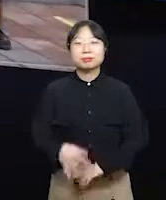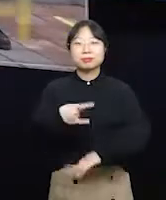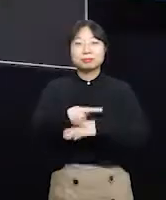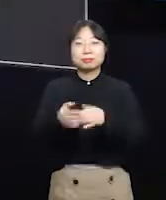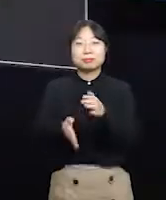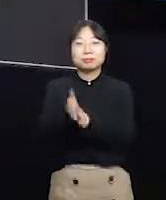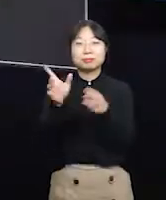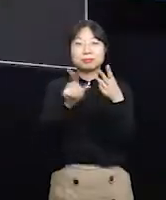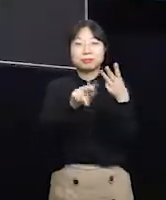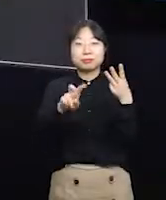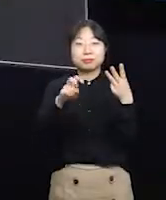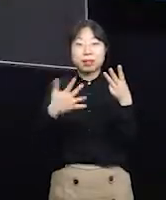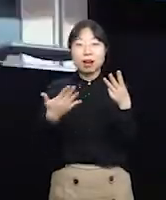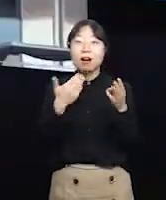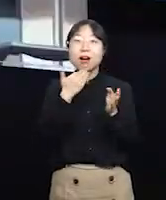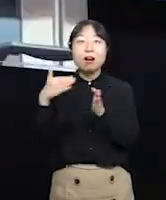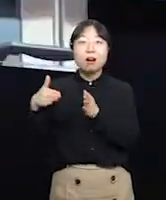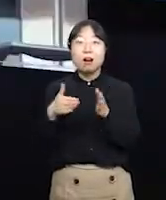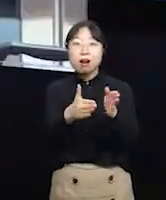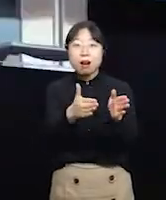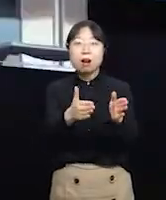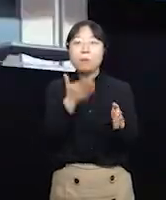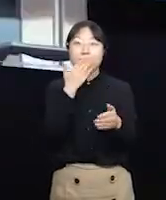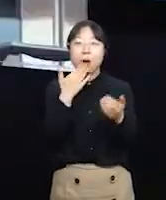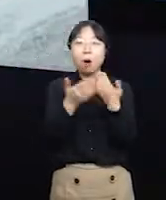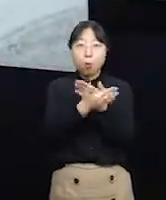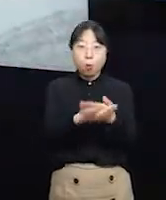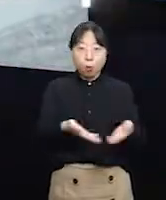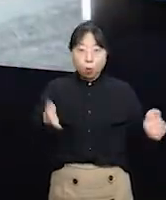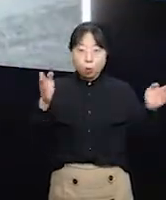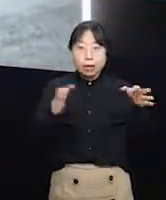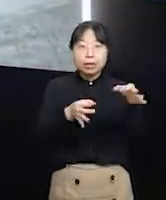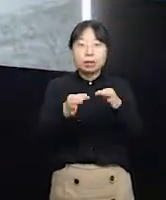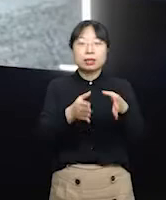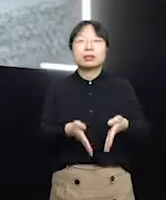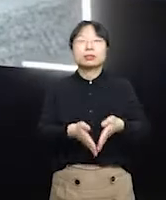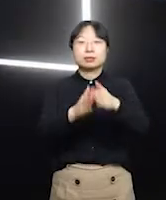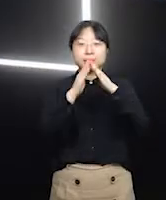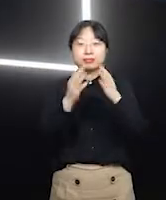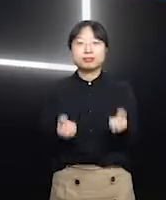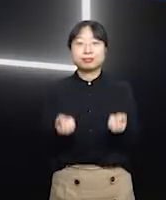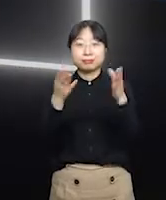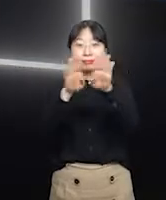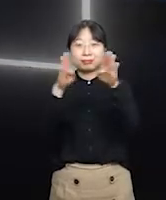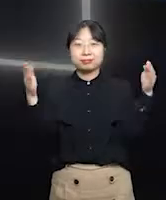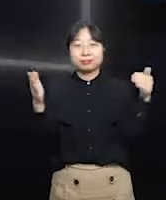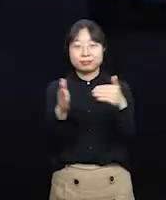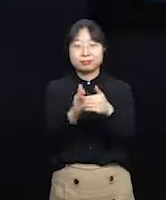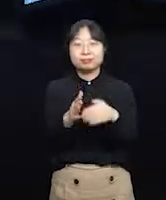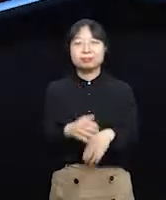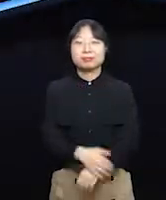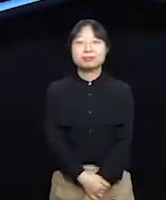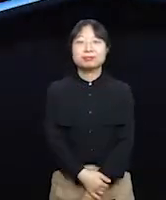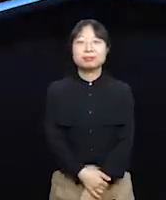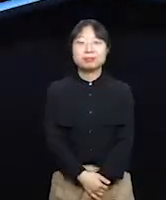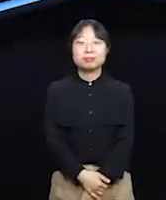의왕시는 3월 29일 경기의왕 먹거리 그냥드림 코너에 본격적인 운영을 위한 개소식을